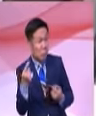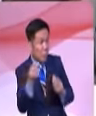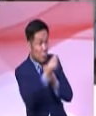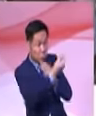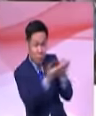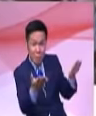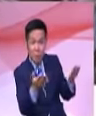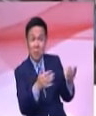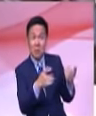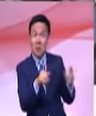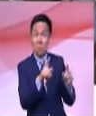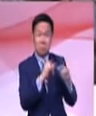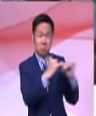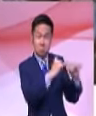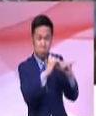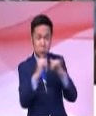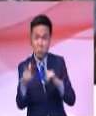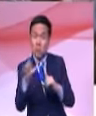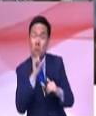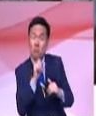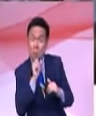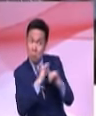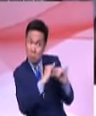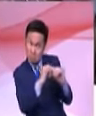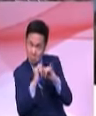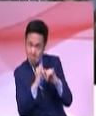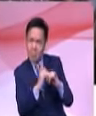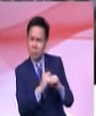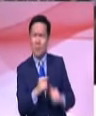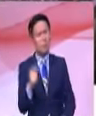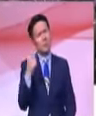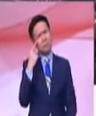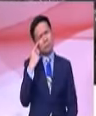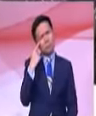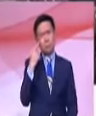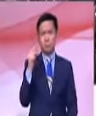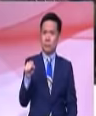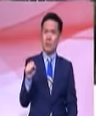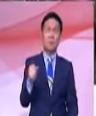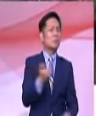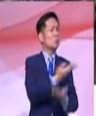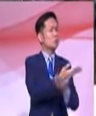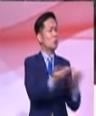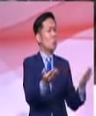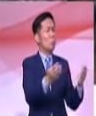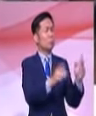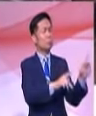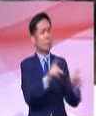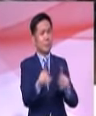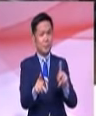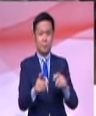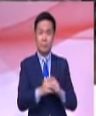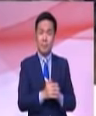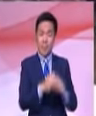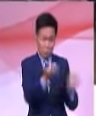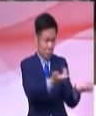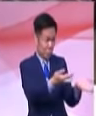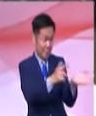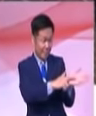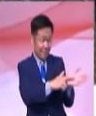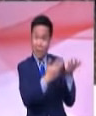seusia. Jadi saya rasa setiap orang yang telah pun